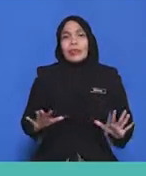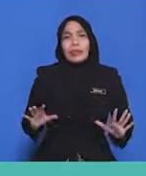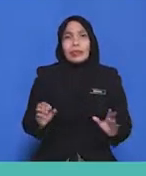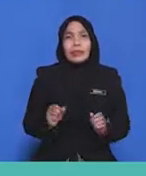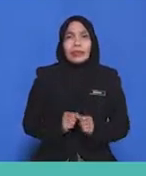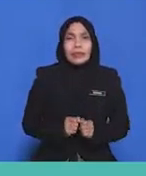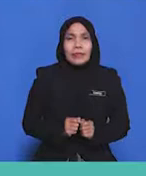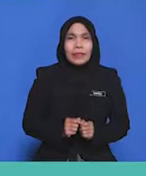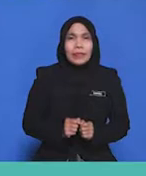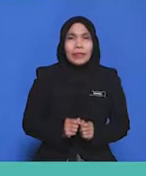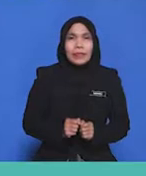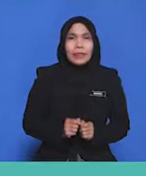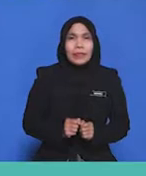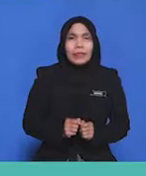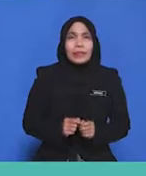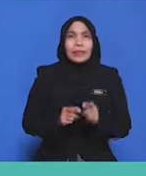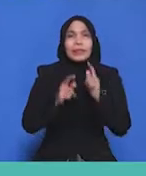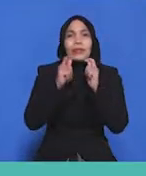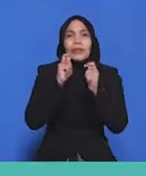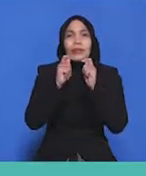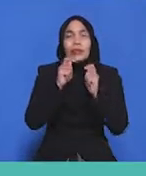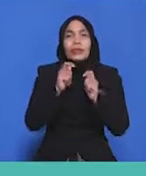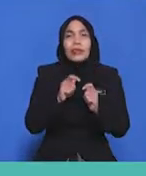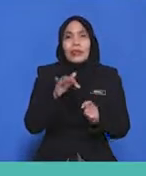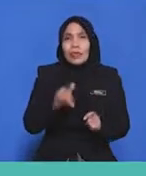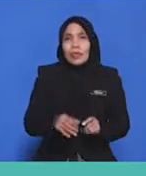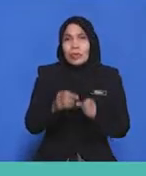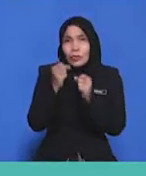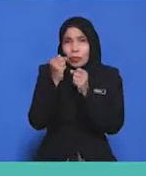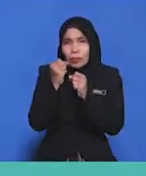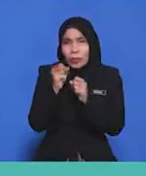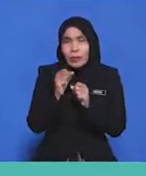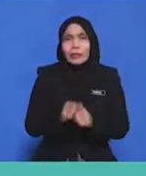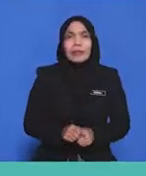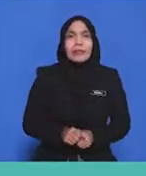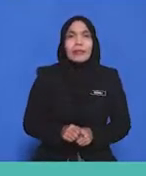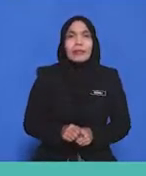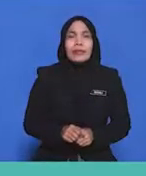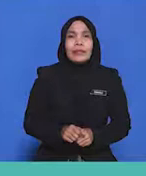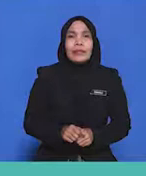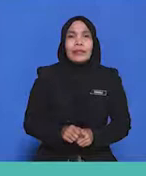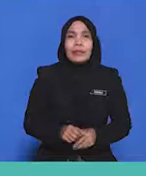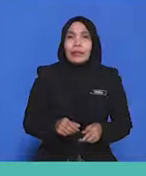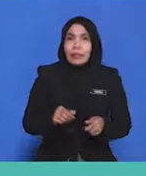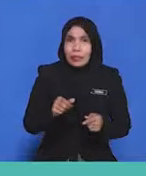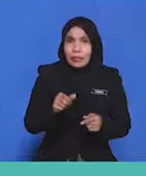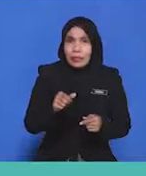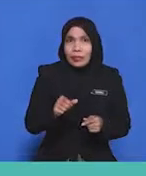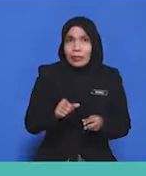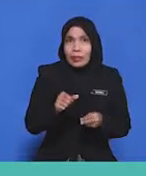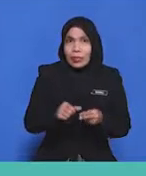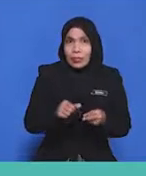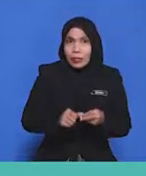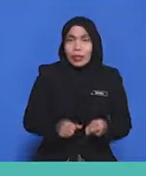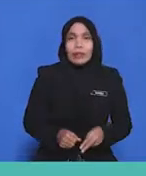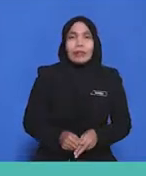perkara, pertuturan yang teratur dan sopan, juga disiplin harian yang tinggi